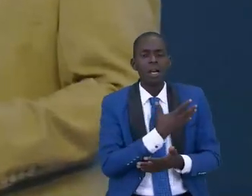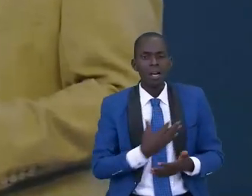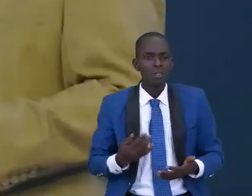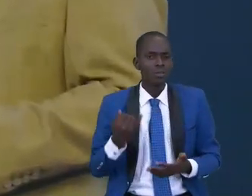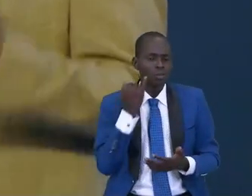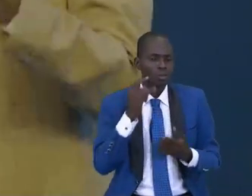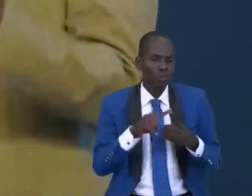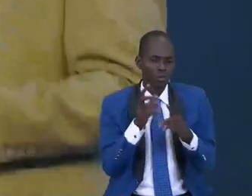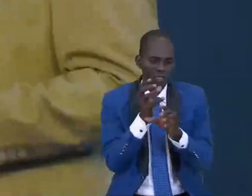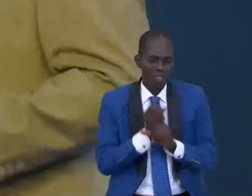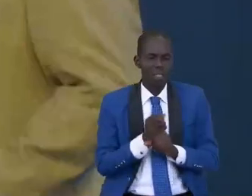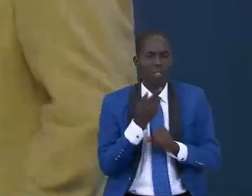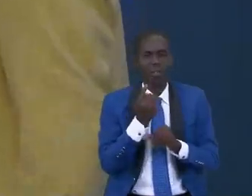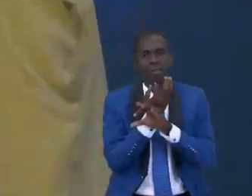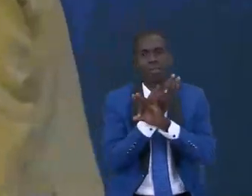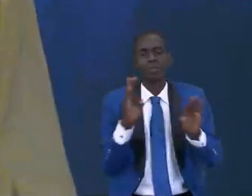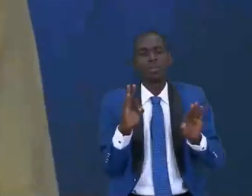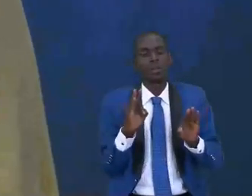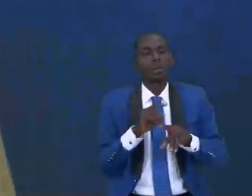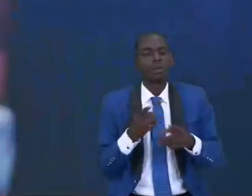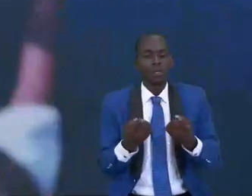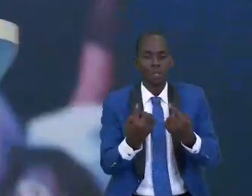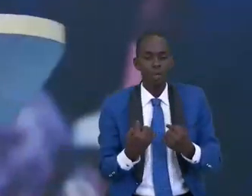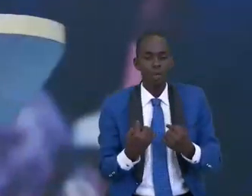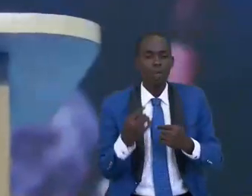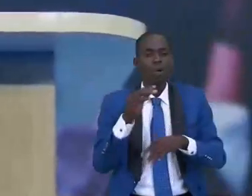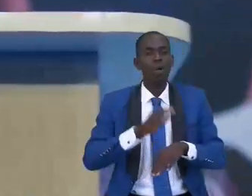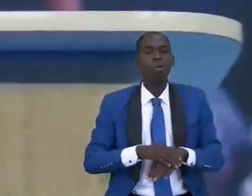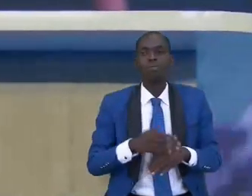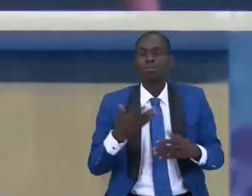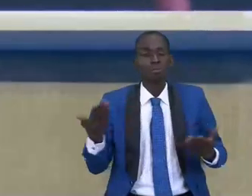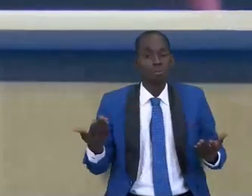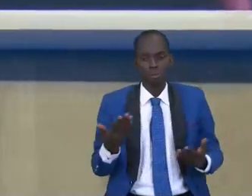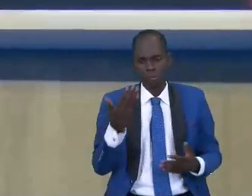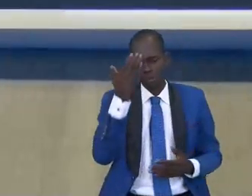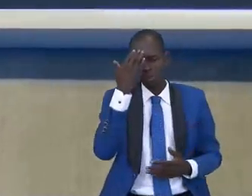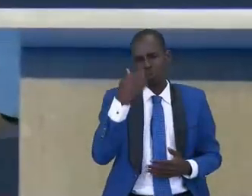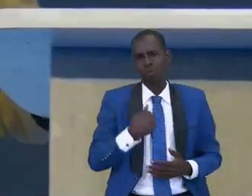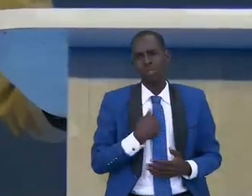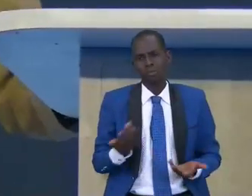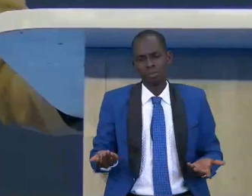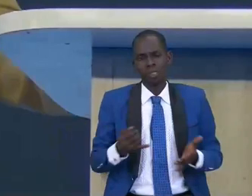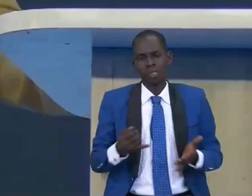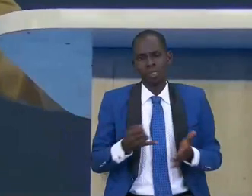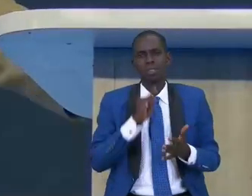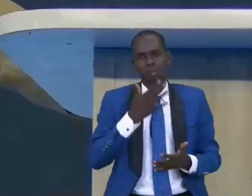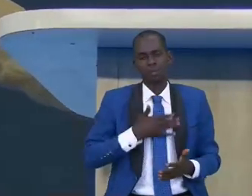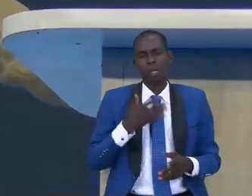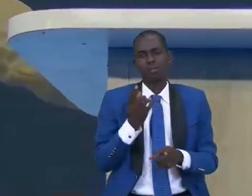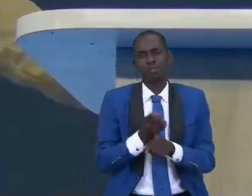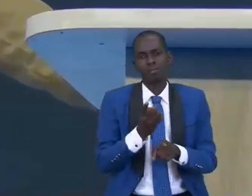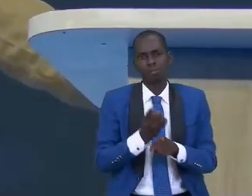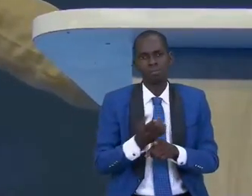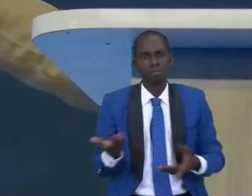être affranchis, mais ils viennent sur la base de mérite. Le mérite.